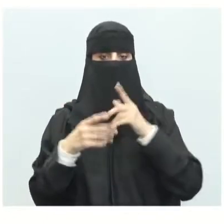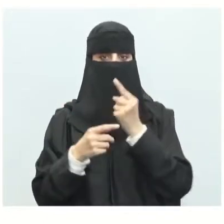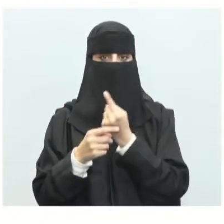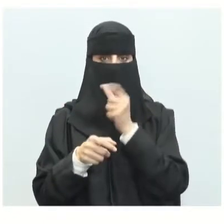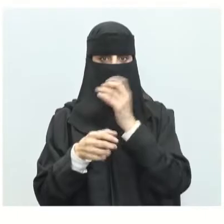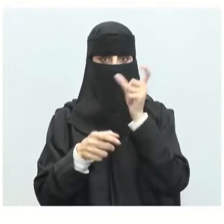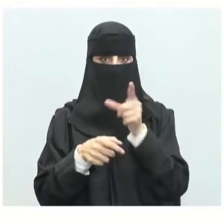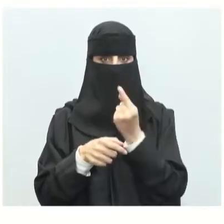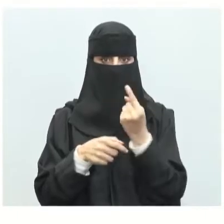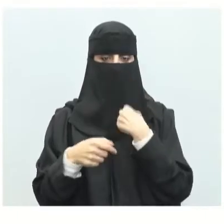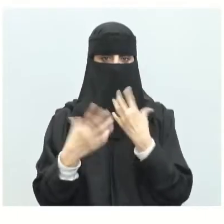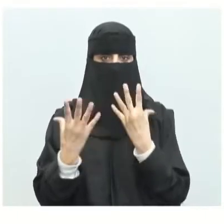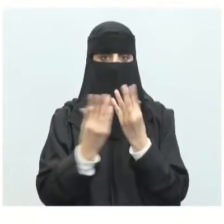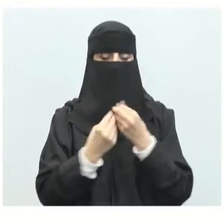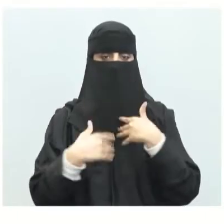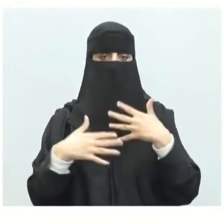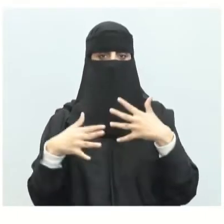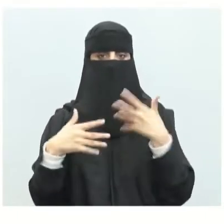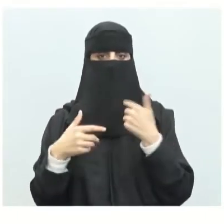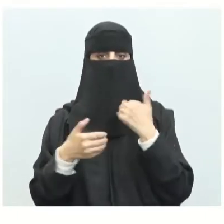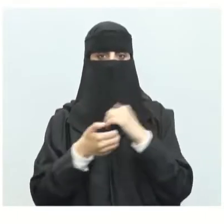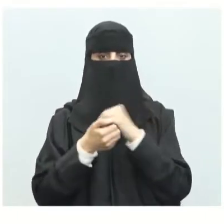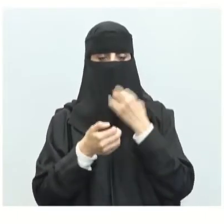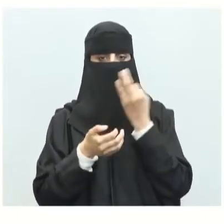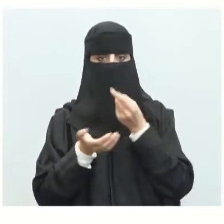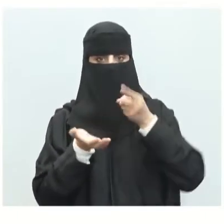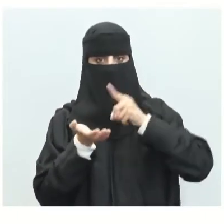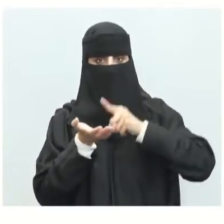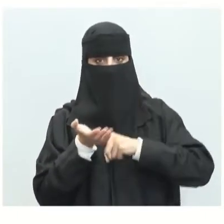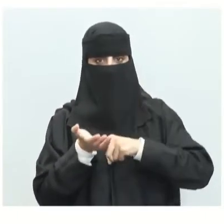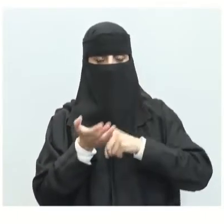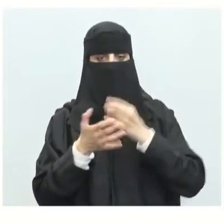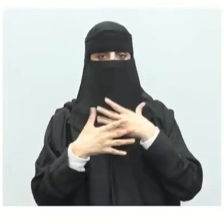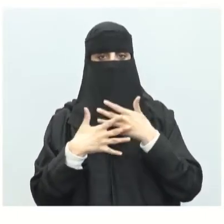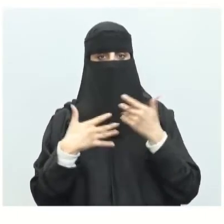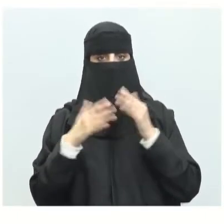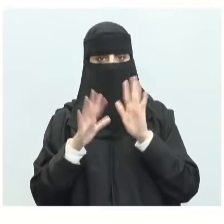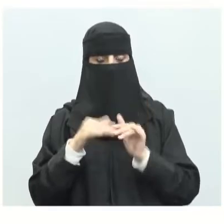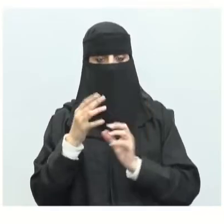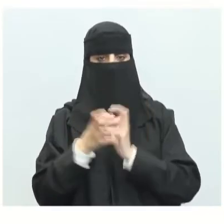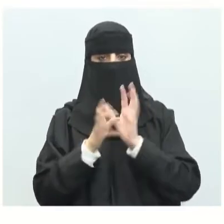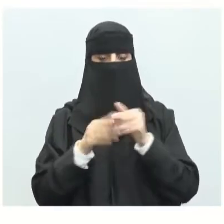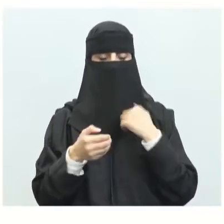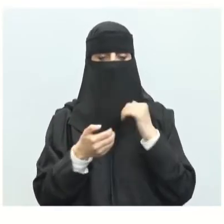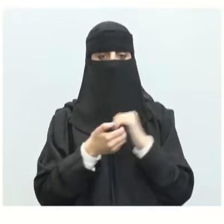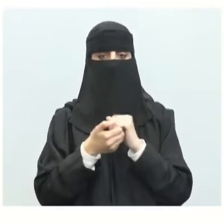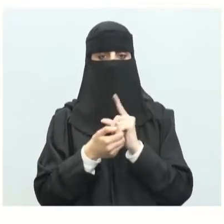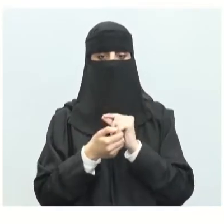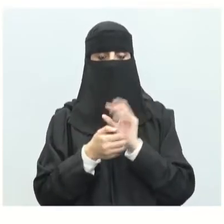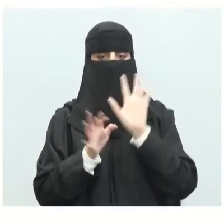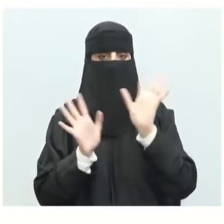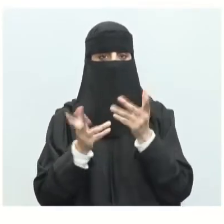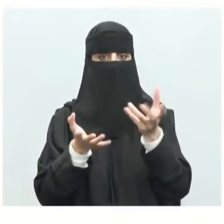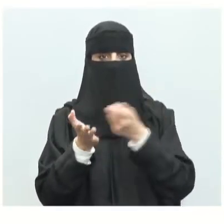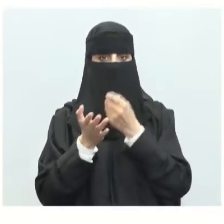الوحده وصديق صدوق في الرخاء وعند الشدائد لا افشي